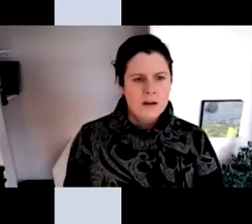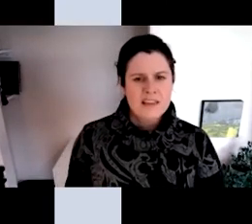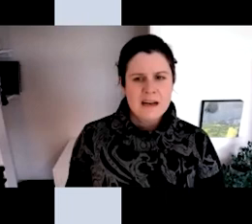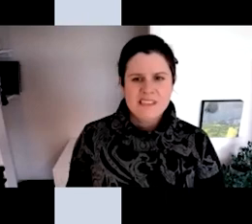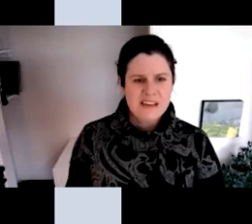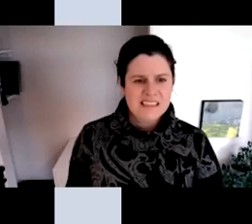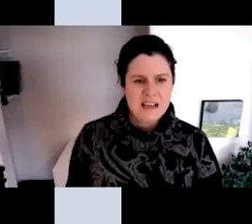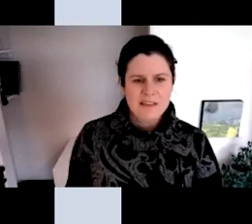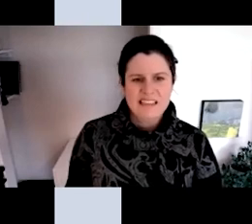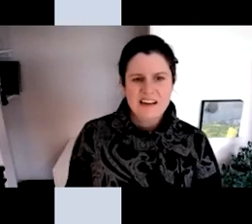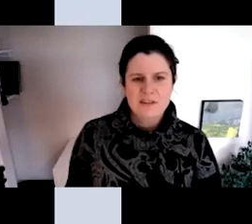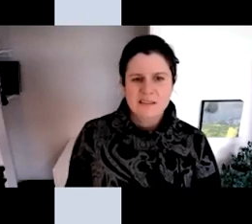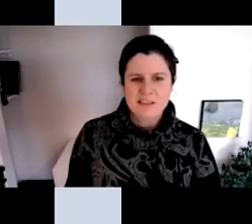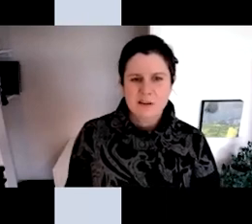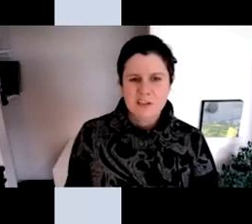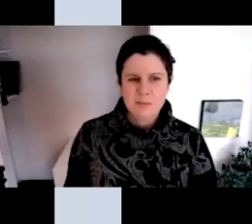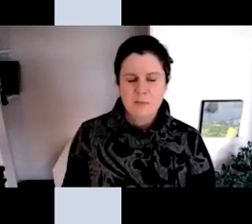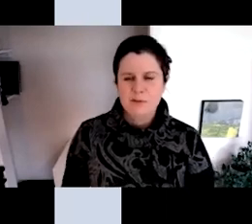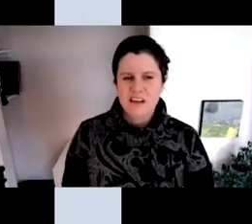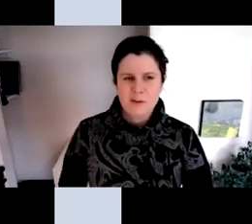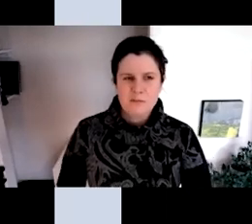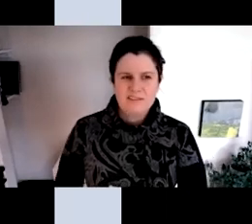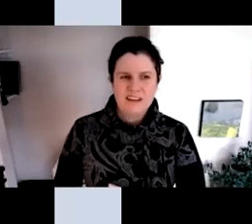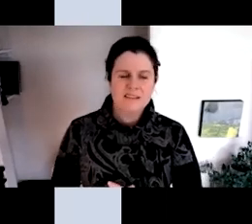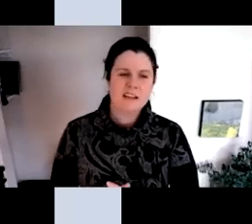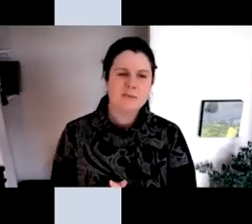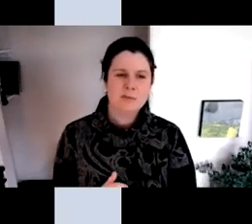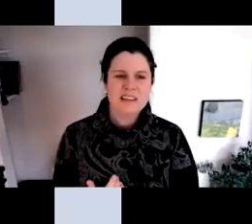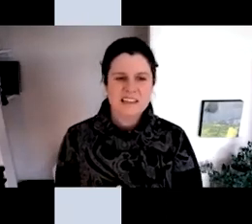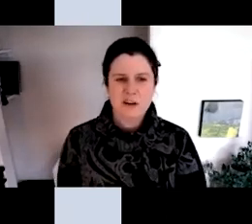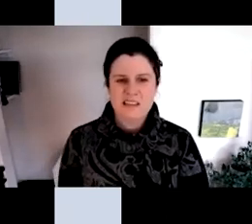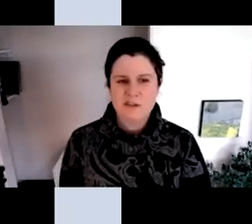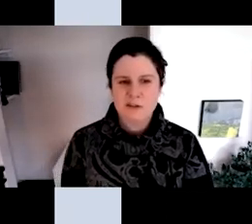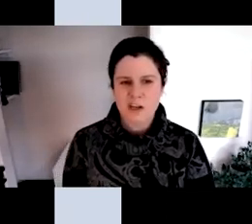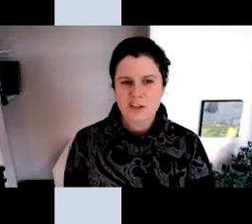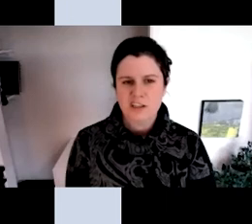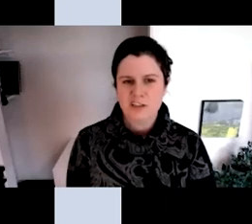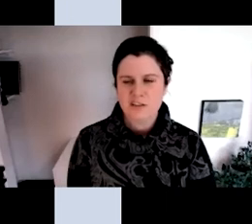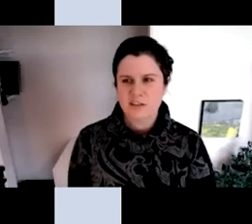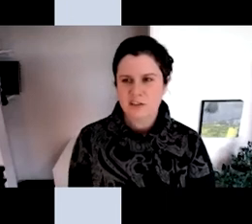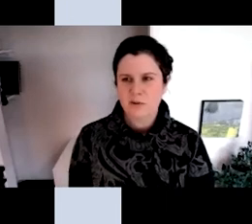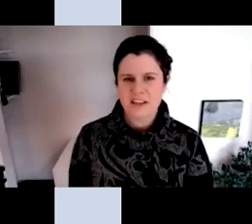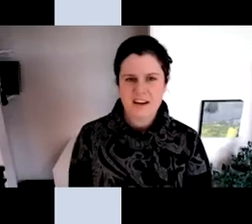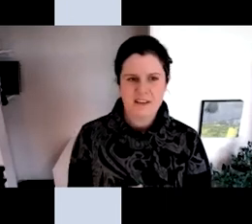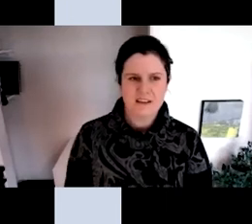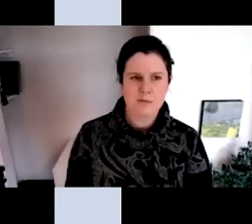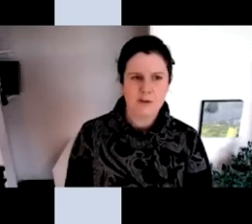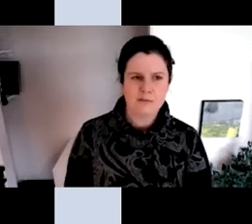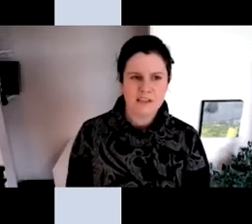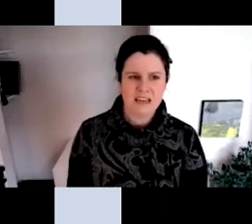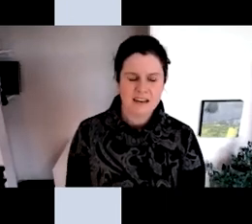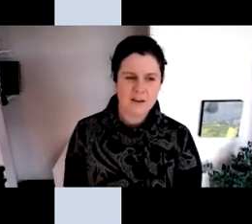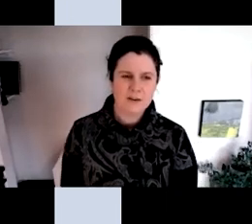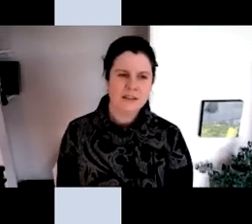le terme diversité capacitaire est une expression que j'ai proposée en 2020 dans une publication ici d'une recherche que j'ai menée avec